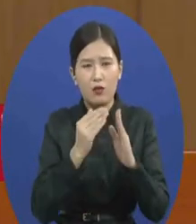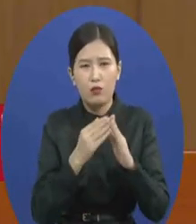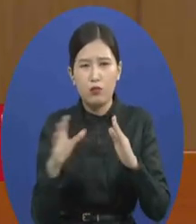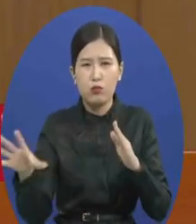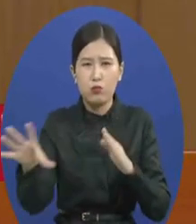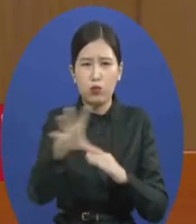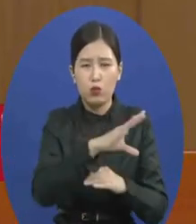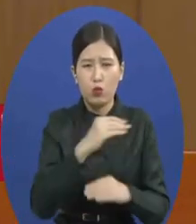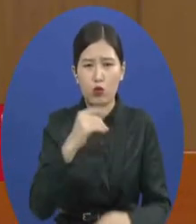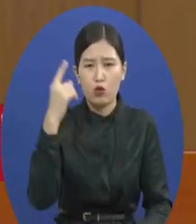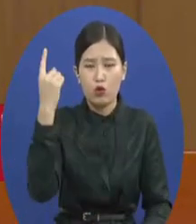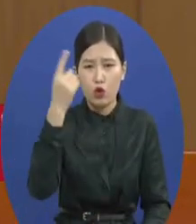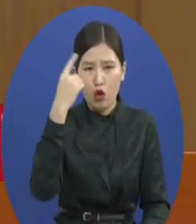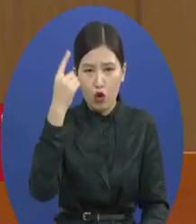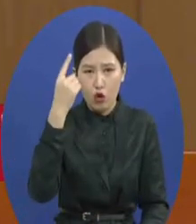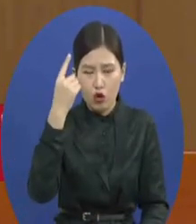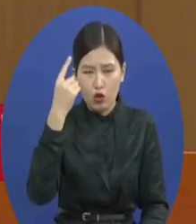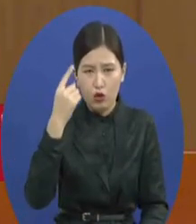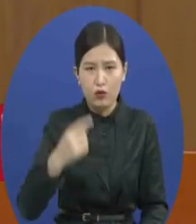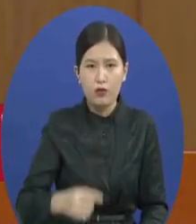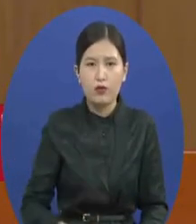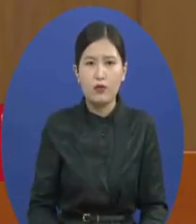цахилгааныг 12 сарын